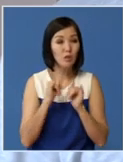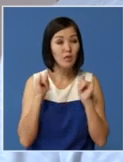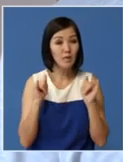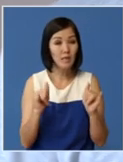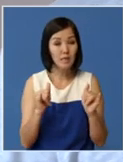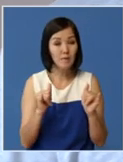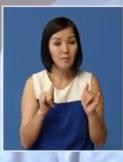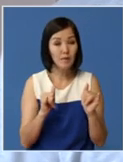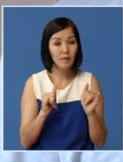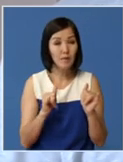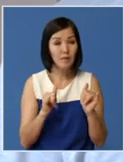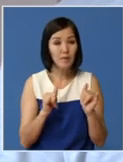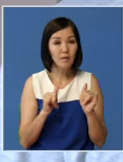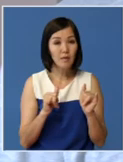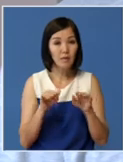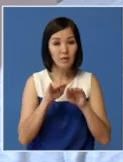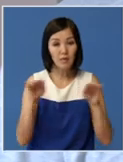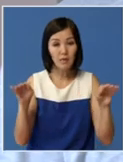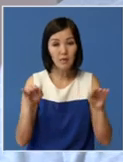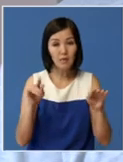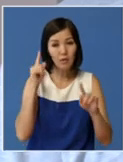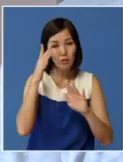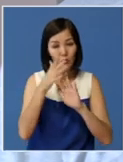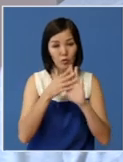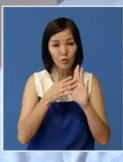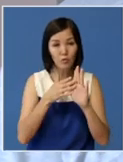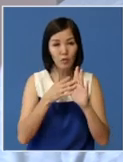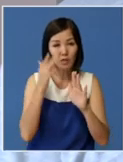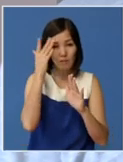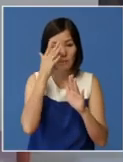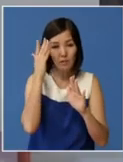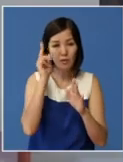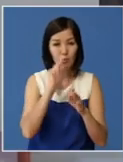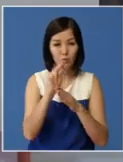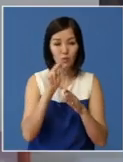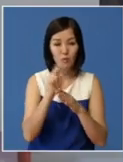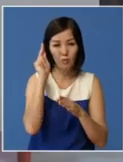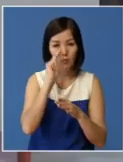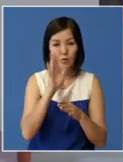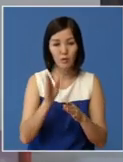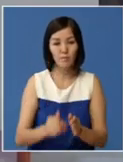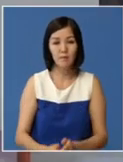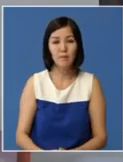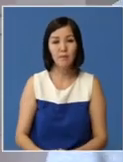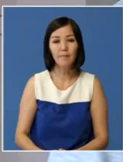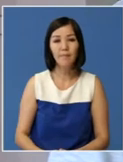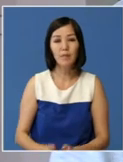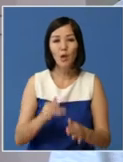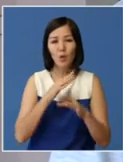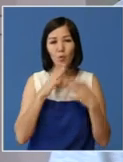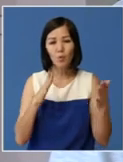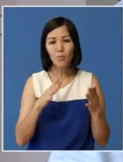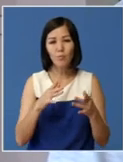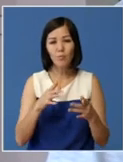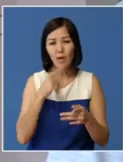оның жаңағы деңгейін суретті түсіне білетіндей, соны сурет салу жағын деңгейін соны көтереміз. Көп сөзбен